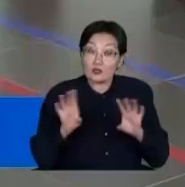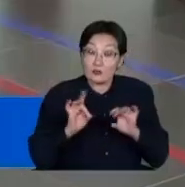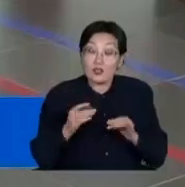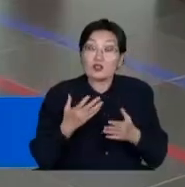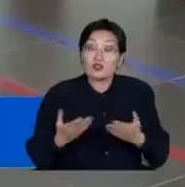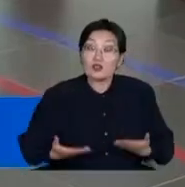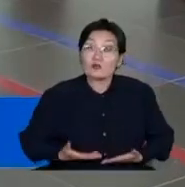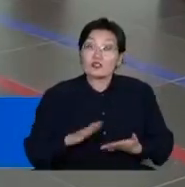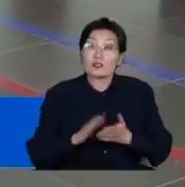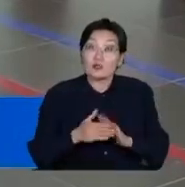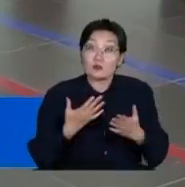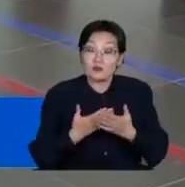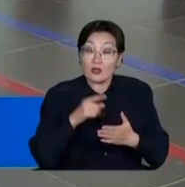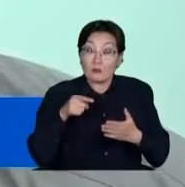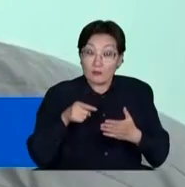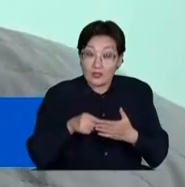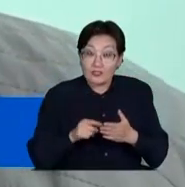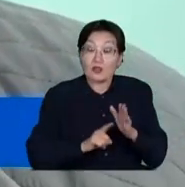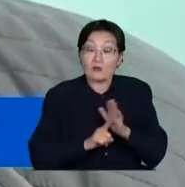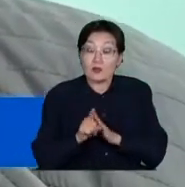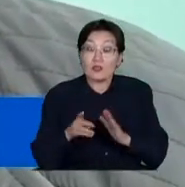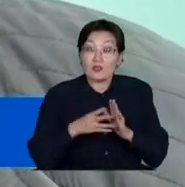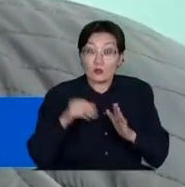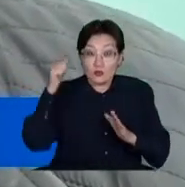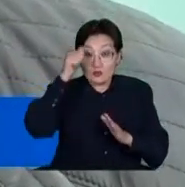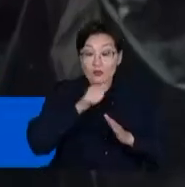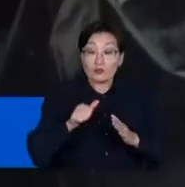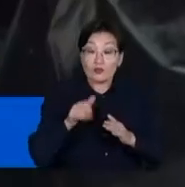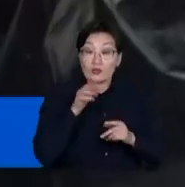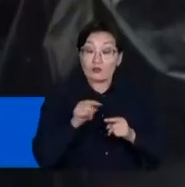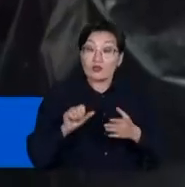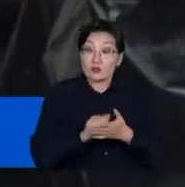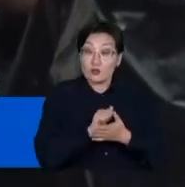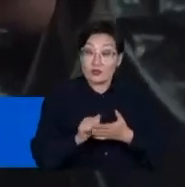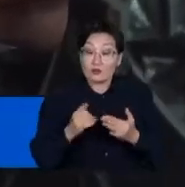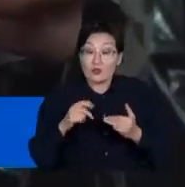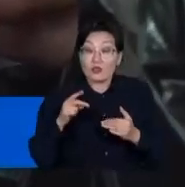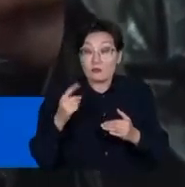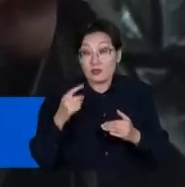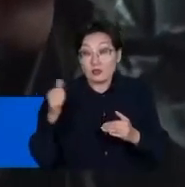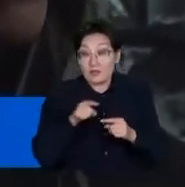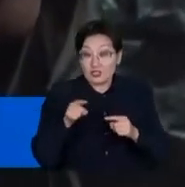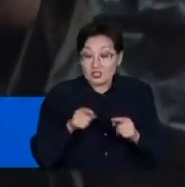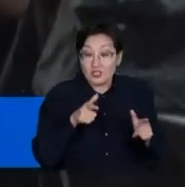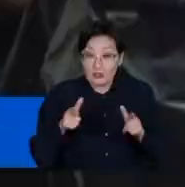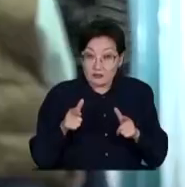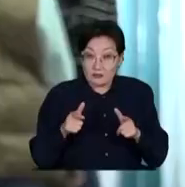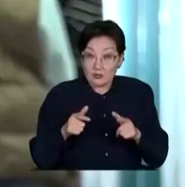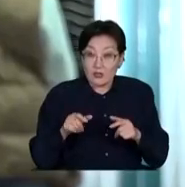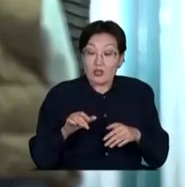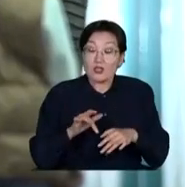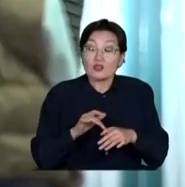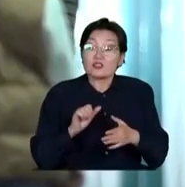көрсеткен едік. Мәселе көтерілді, содан 9 жыл бойы шығуы қиын болған куәлік бір жұмада дайын болды. Көші-қон қызметі себебін былай түсіндірді.